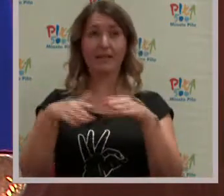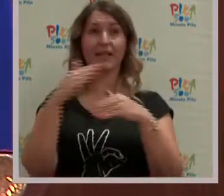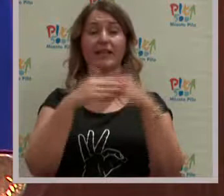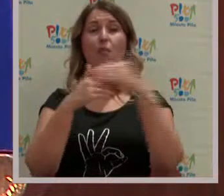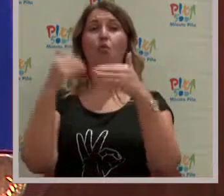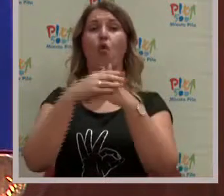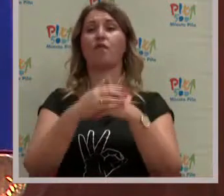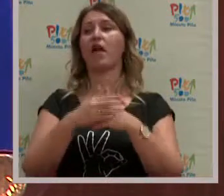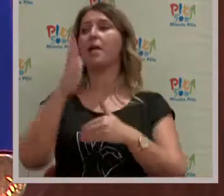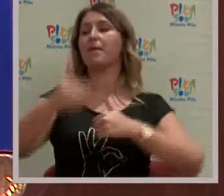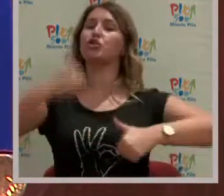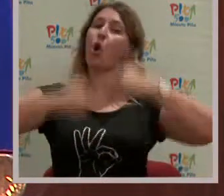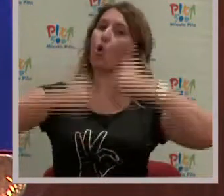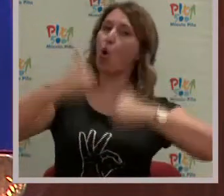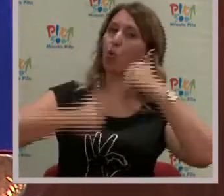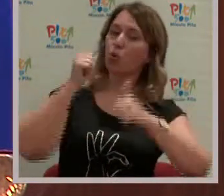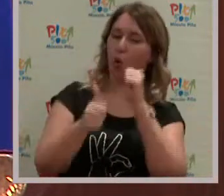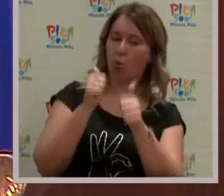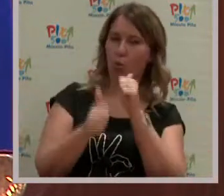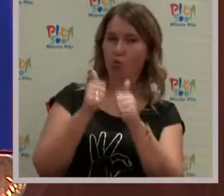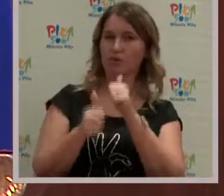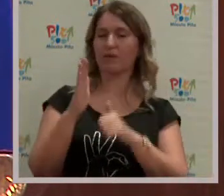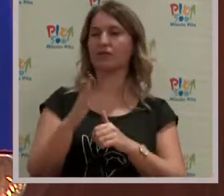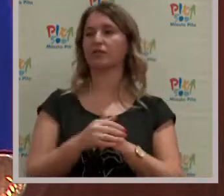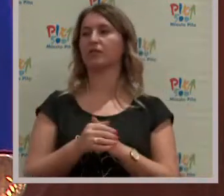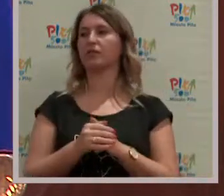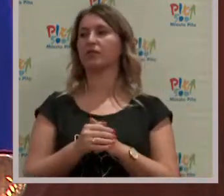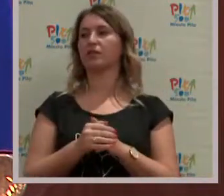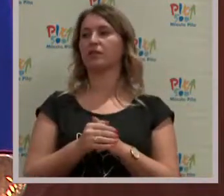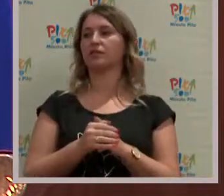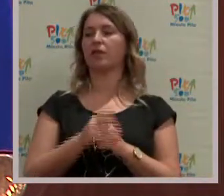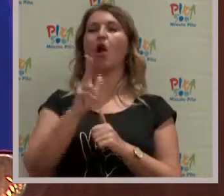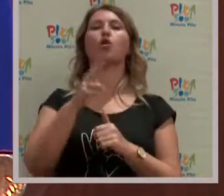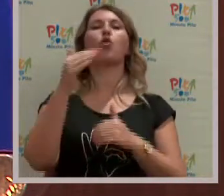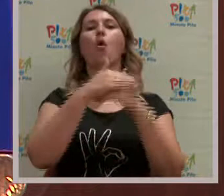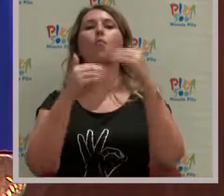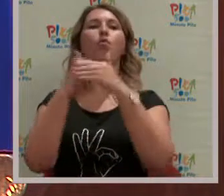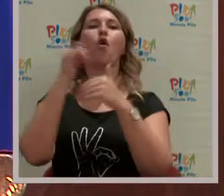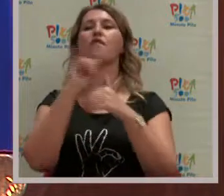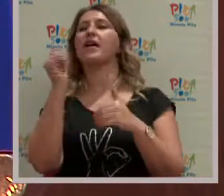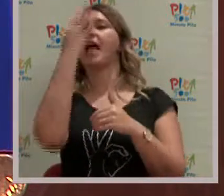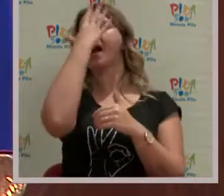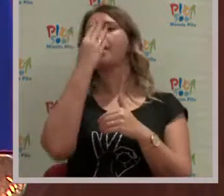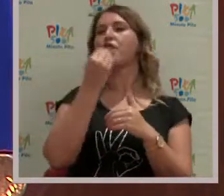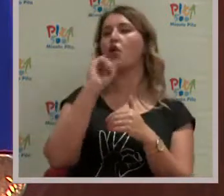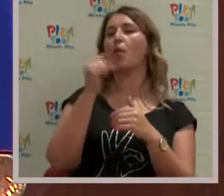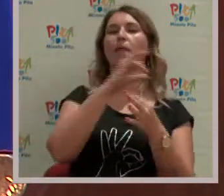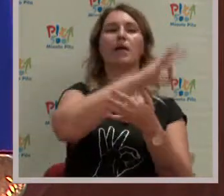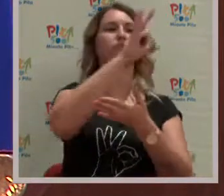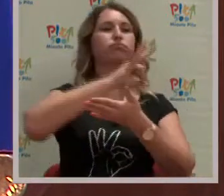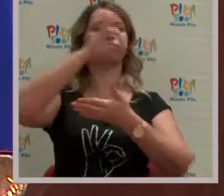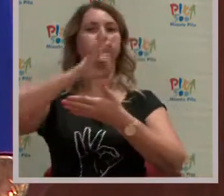konkursowym, zrobić konkurs architektoniczny na zagospodarowanie przestrzenne,